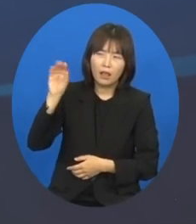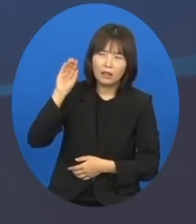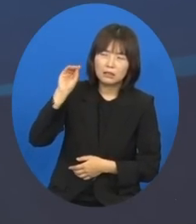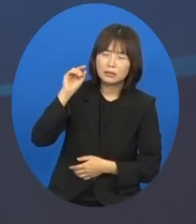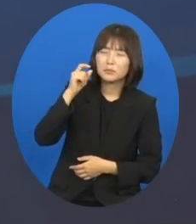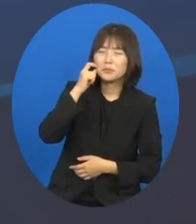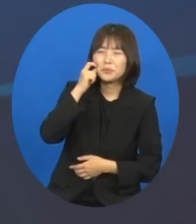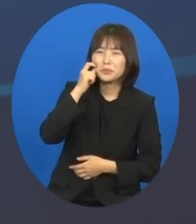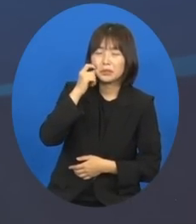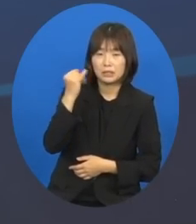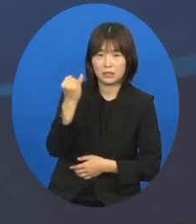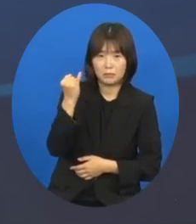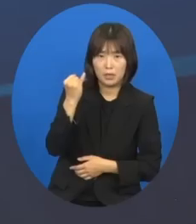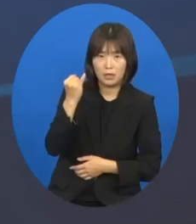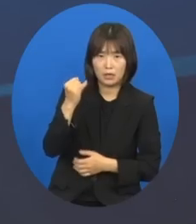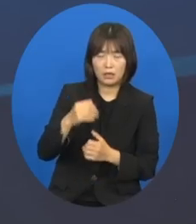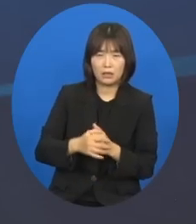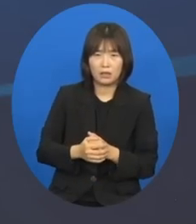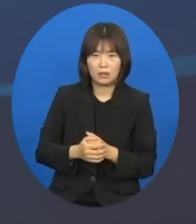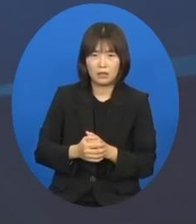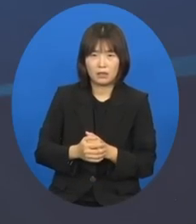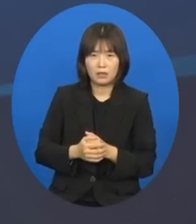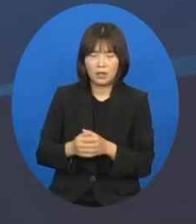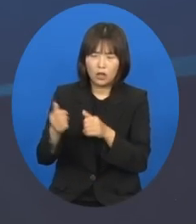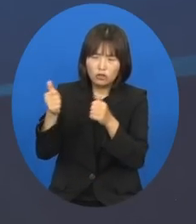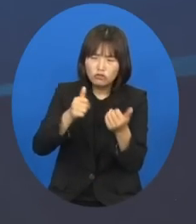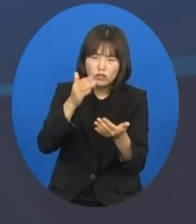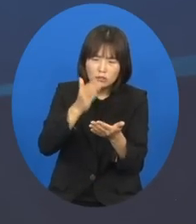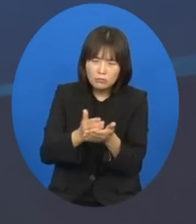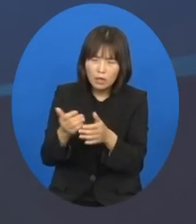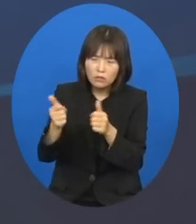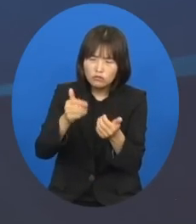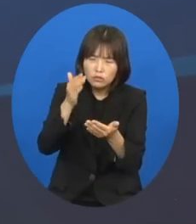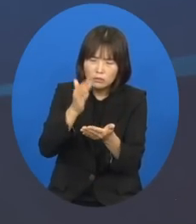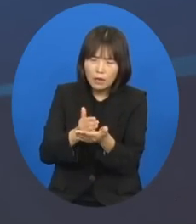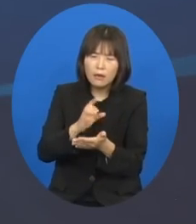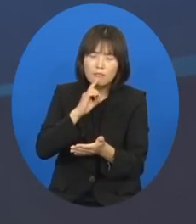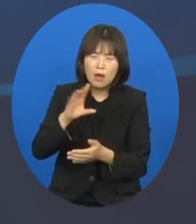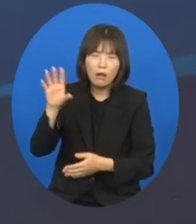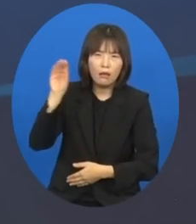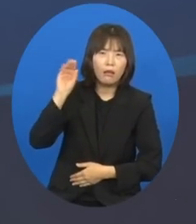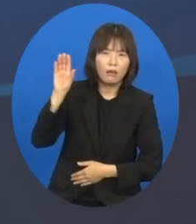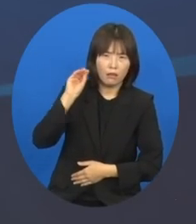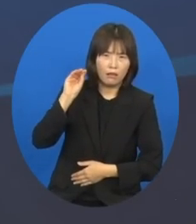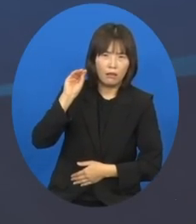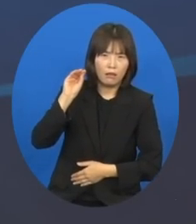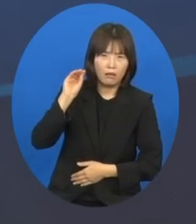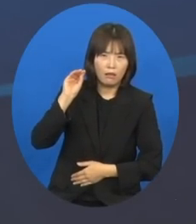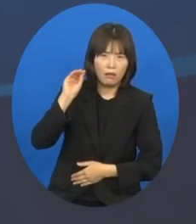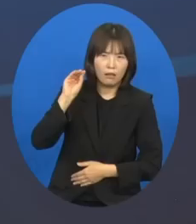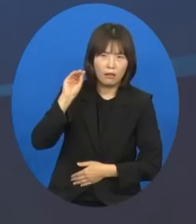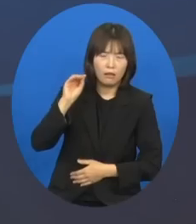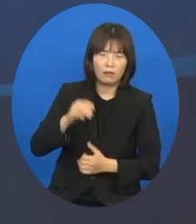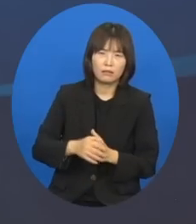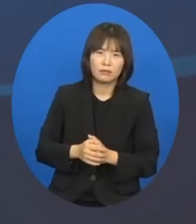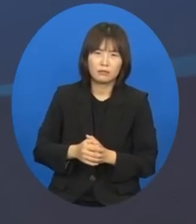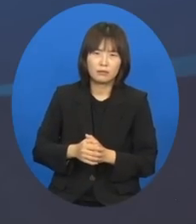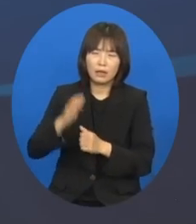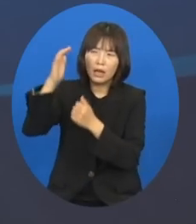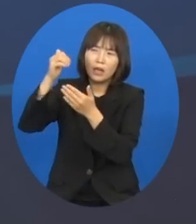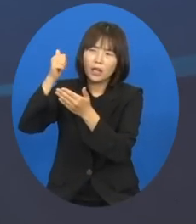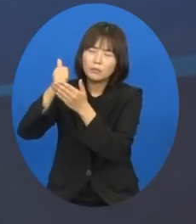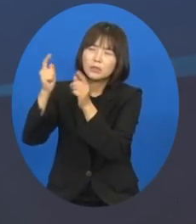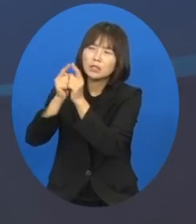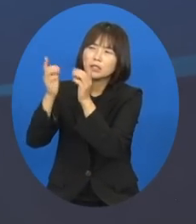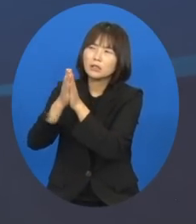끝나갈 즈음에 죽지 마라 죽지 마라 소리가 귀에 들어오더랍니다 그게 하나님의 소리로 들리면서 너 죽지 마